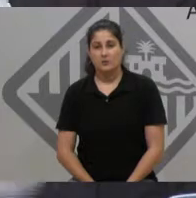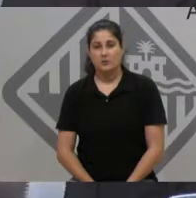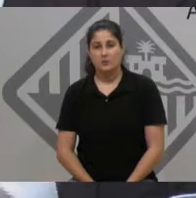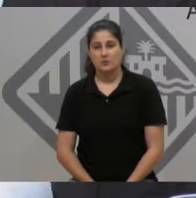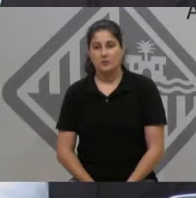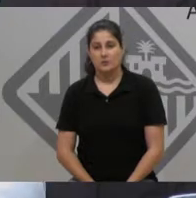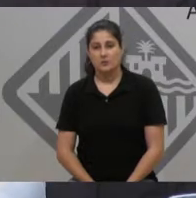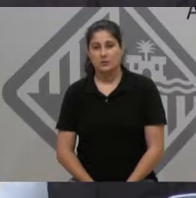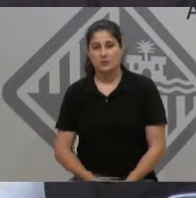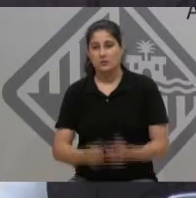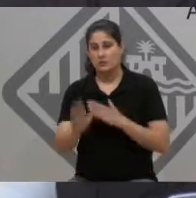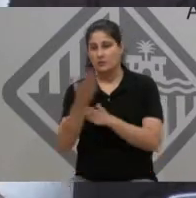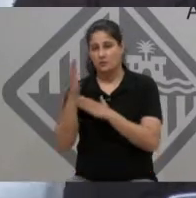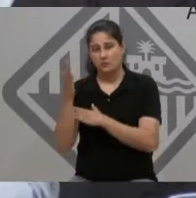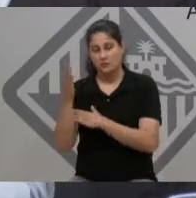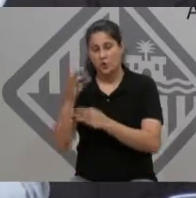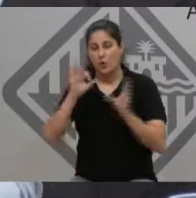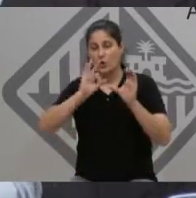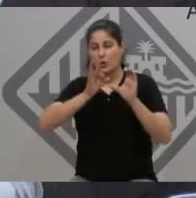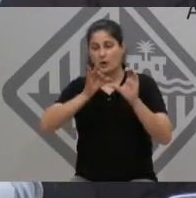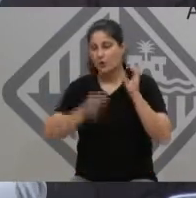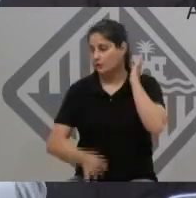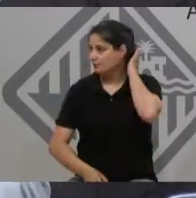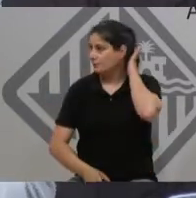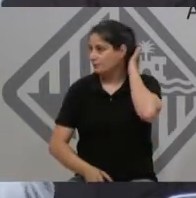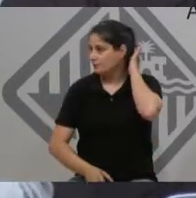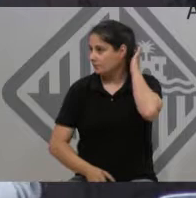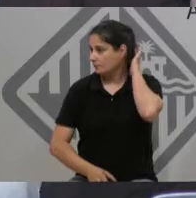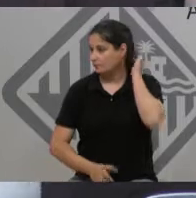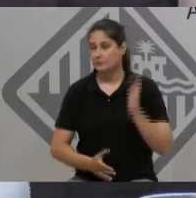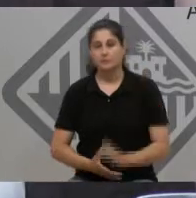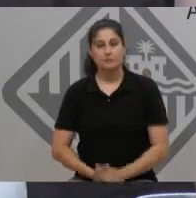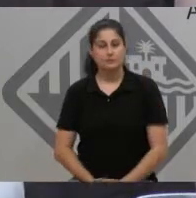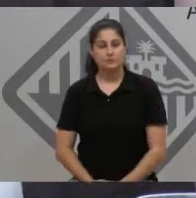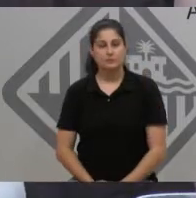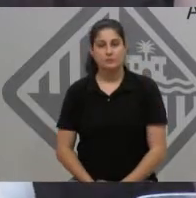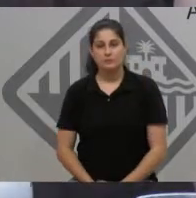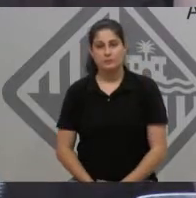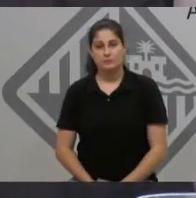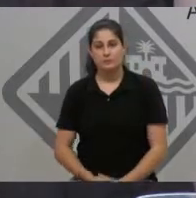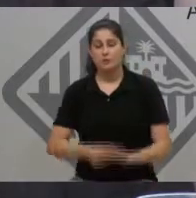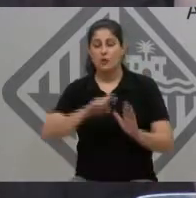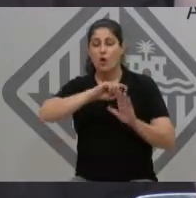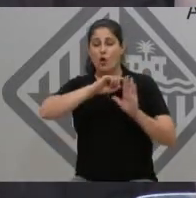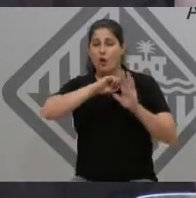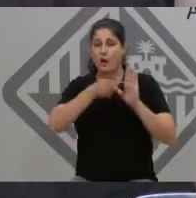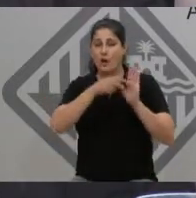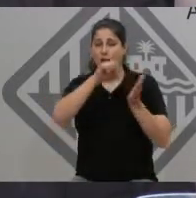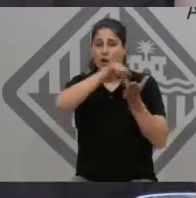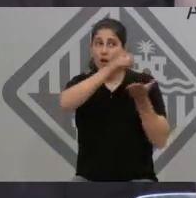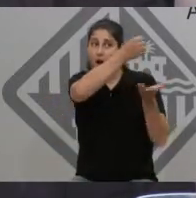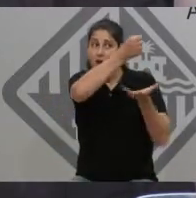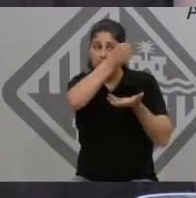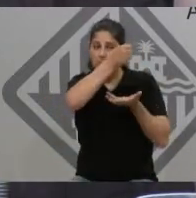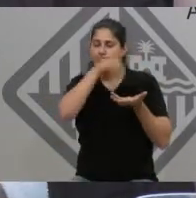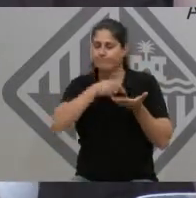Empezaré por las propuestas de Ciudadanos. La primera, relativa al Pleno Extraordinario y Fondos de Capitalidad, es un tema ya